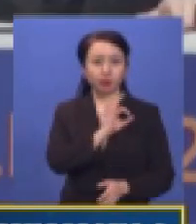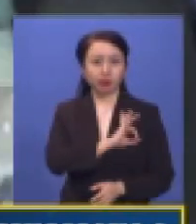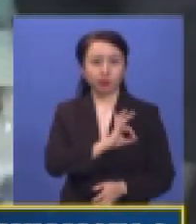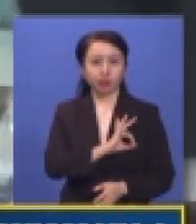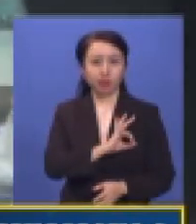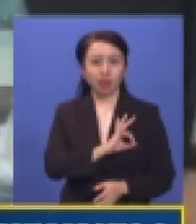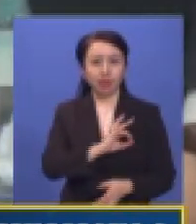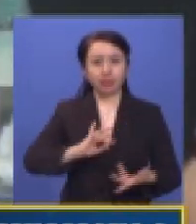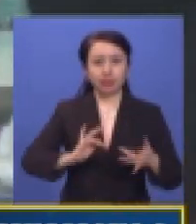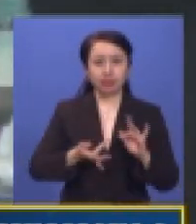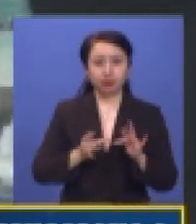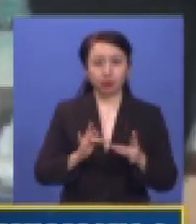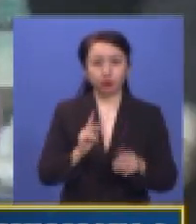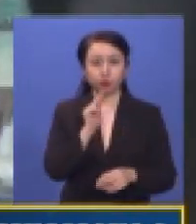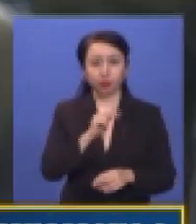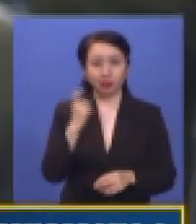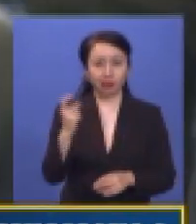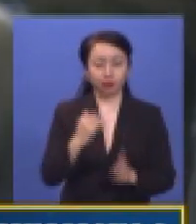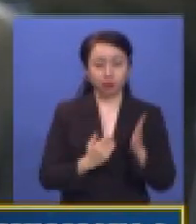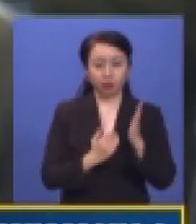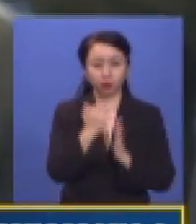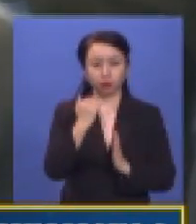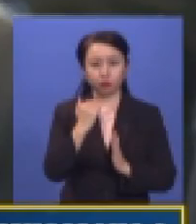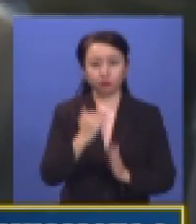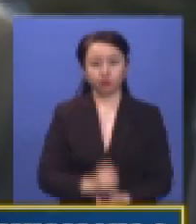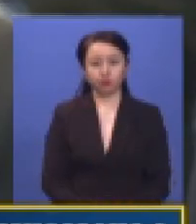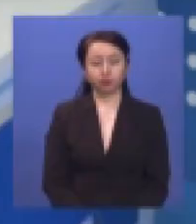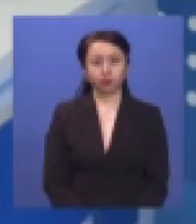энергопотребление, цифровизация и устойчивый экономический рост.